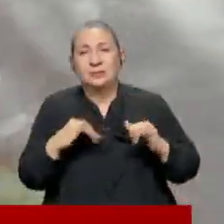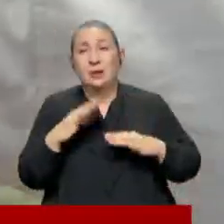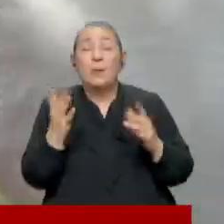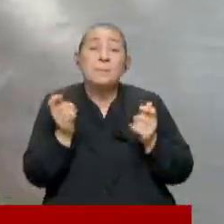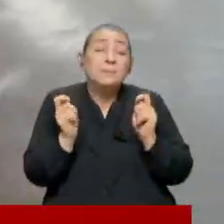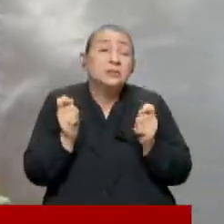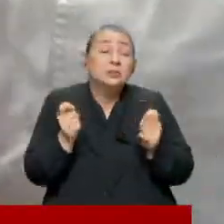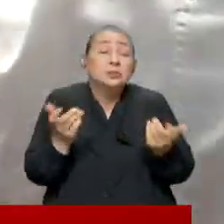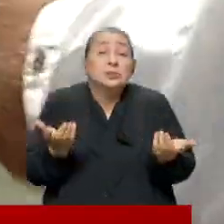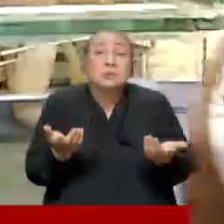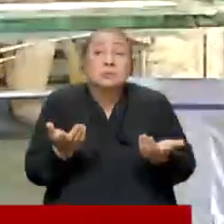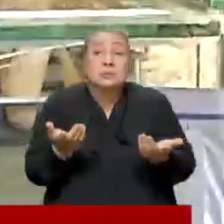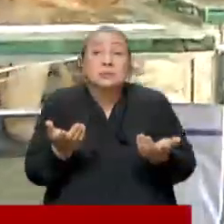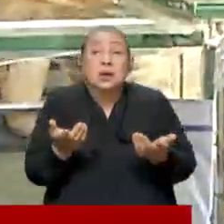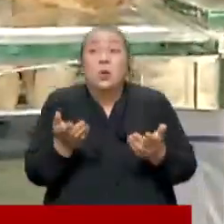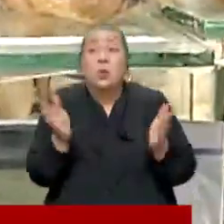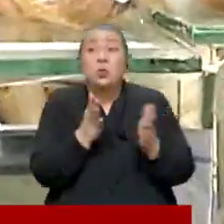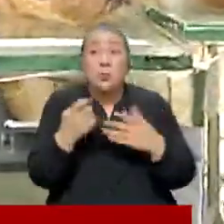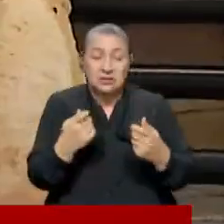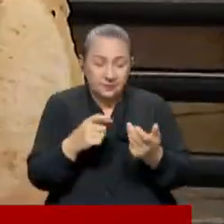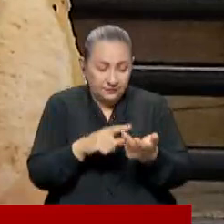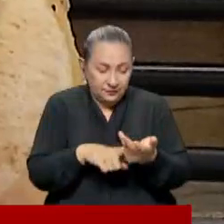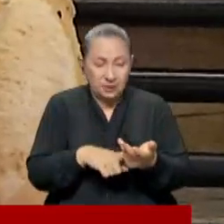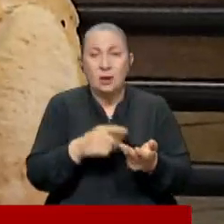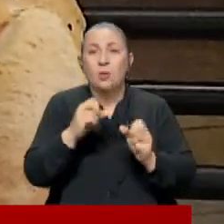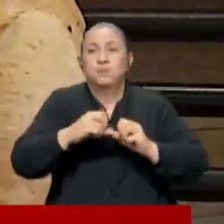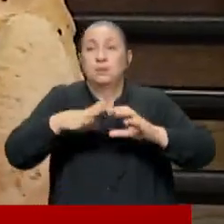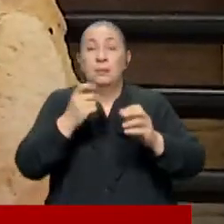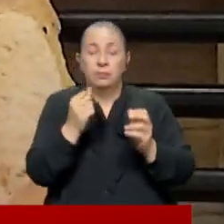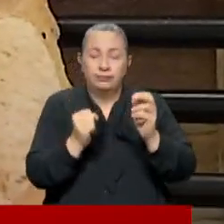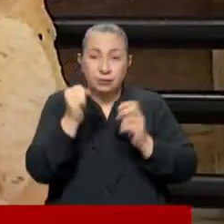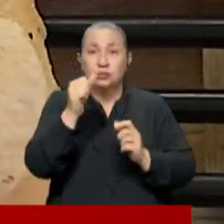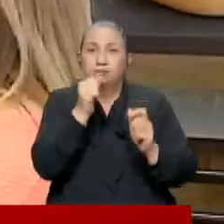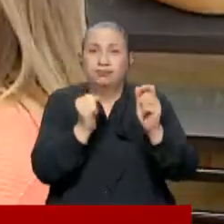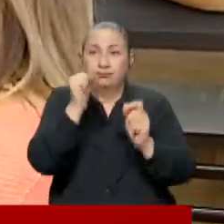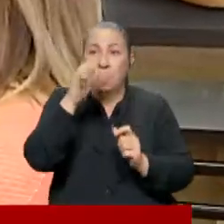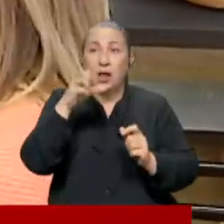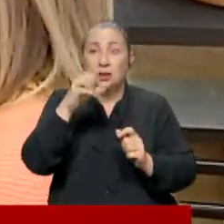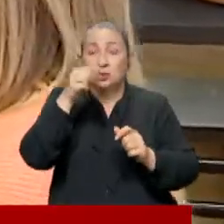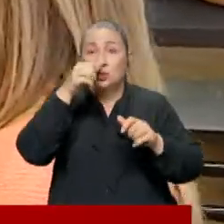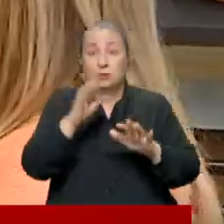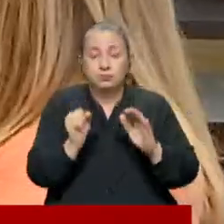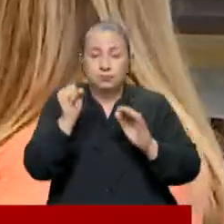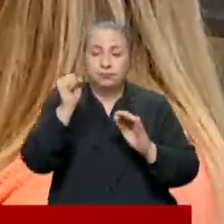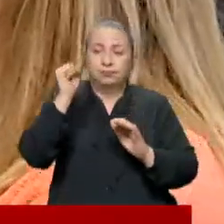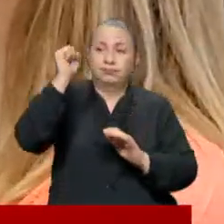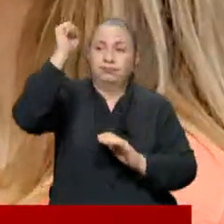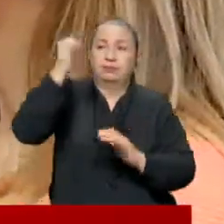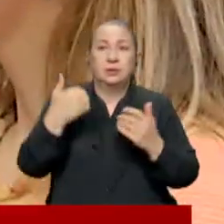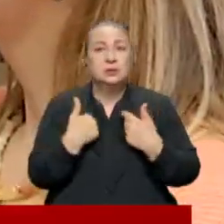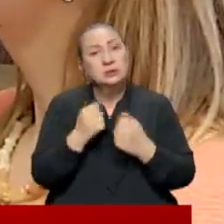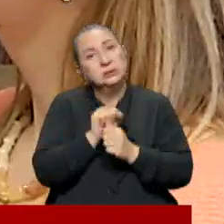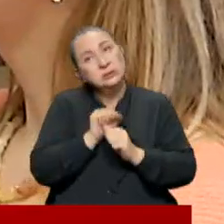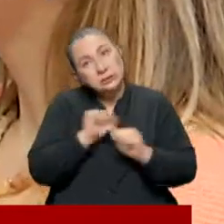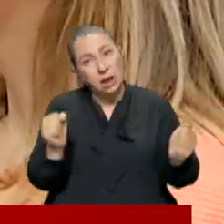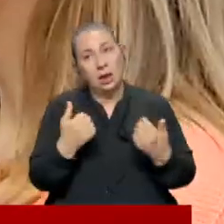mecburuz yapmaya. Sürekli un maliyeti artıyor. Maya sürekli artıyor, su artıyor, elektrik, doğalgaz durmadan sürekli bir